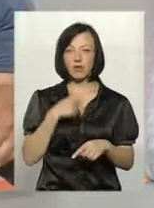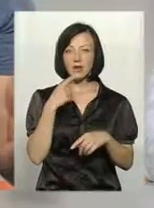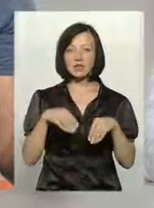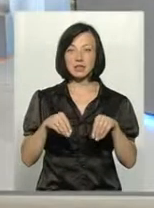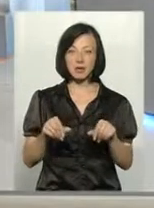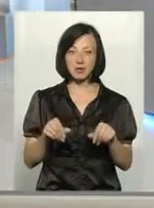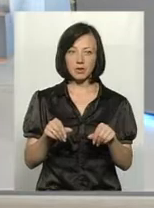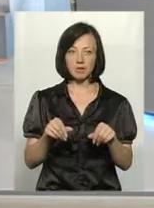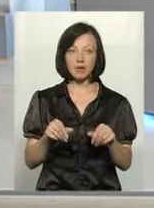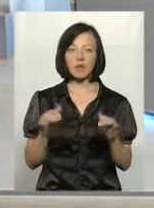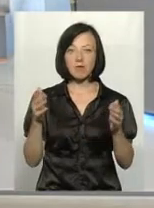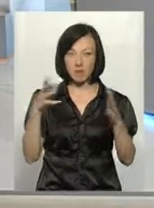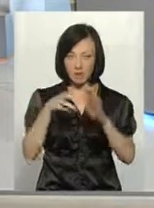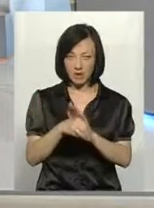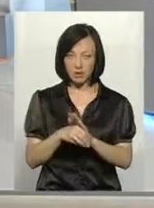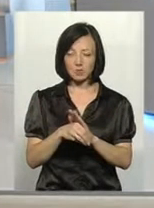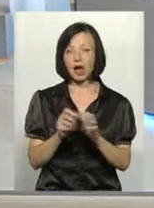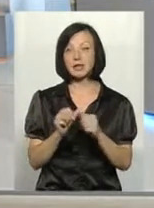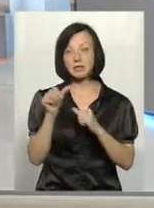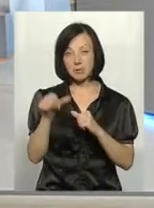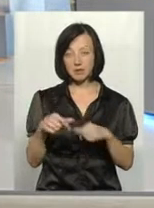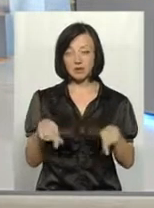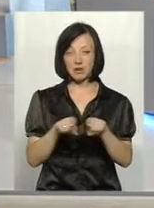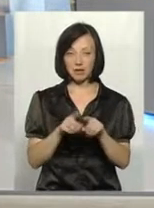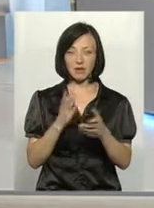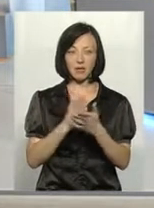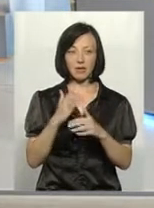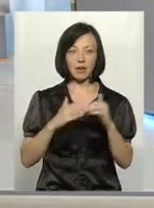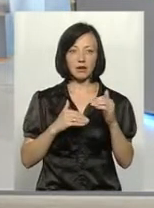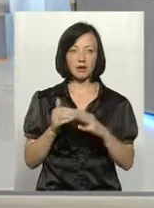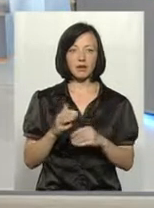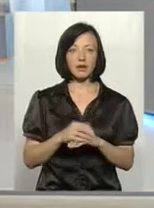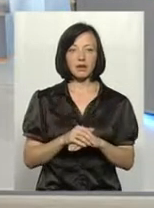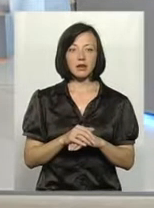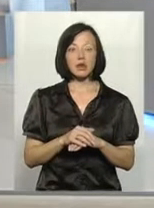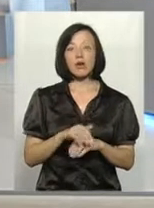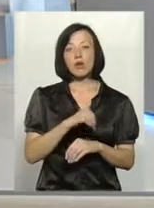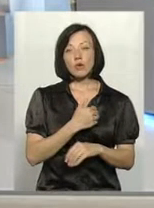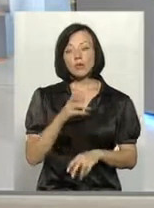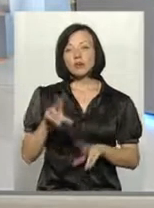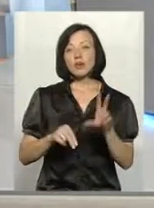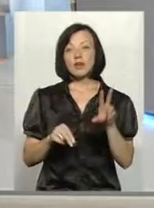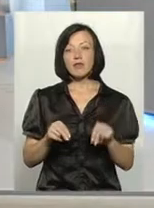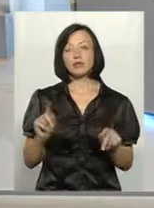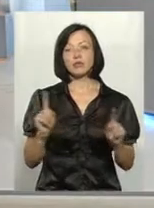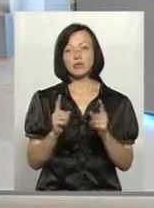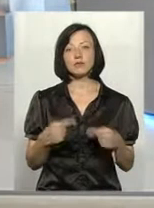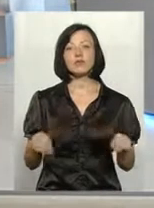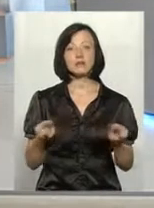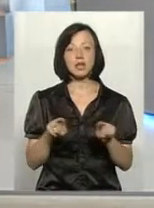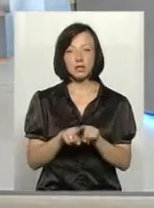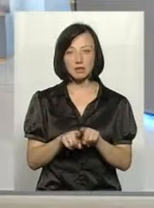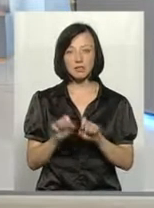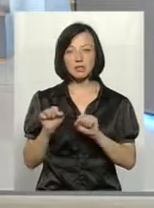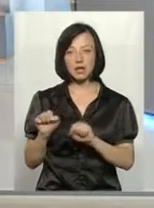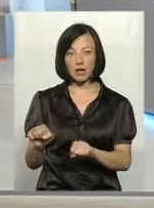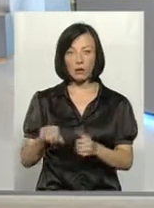в межах. Навіть за межами. Така практика вже є. Що ж, хочеться сподіватися, що все-таки